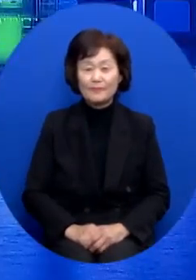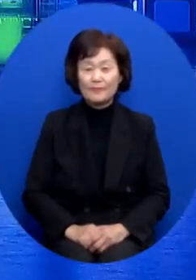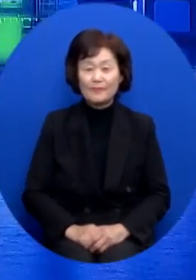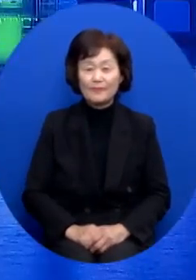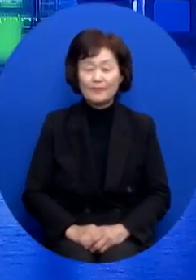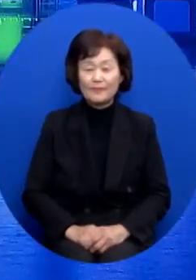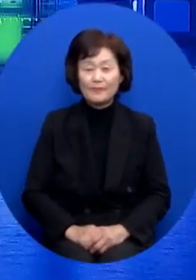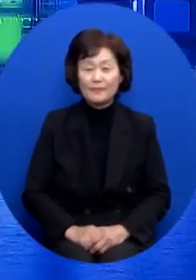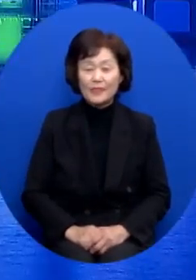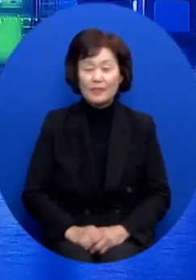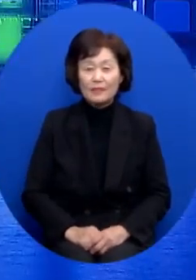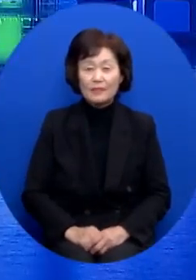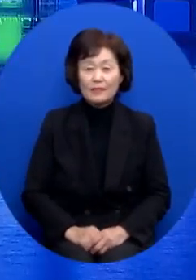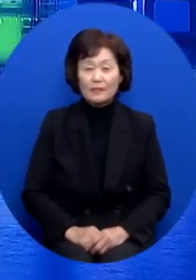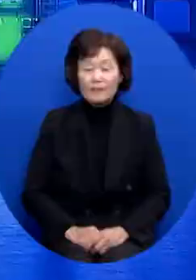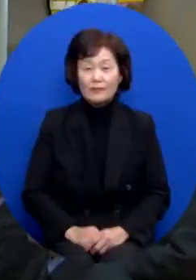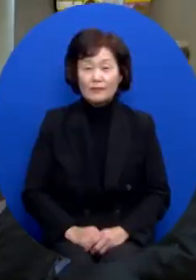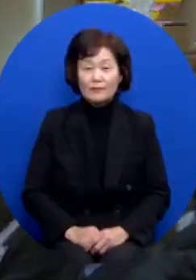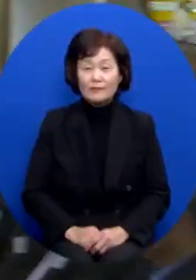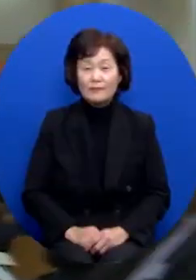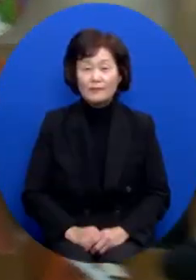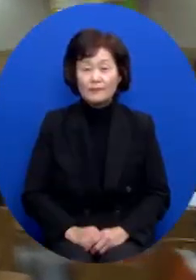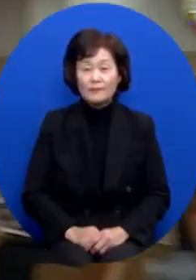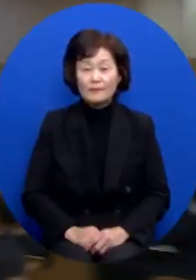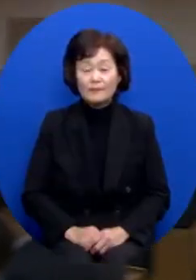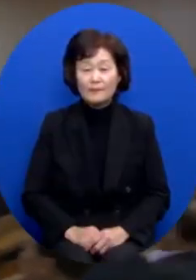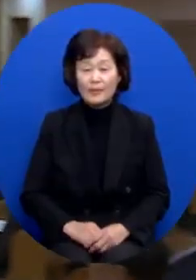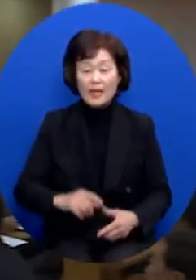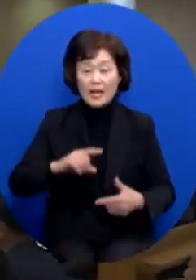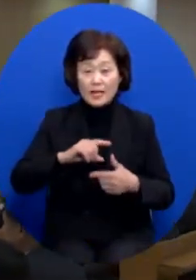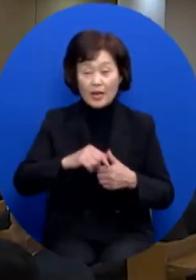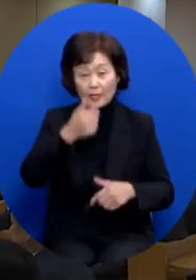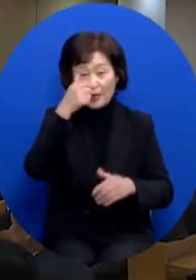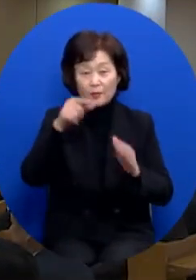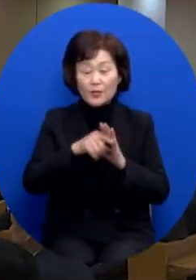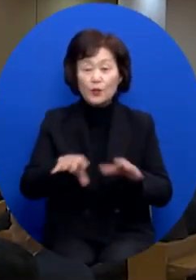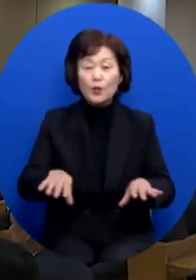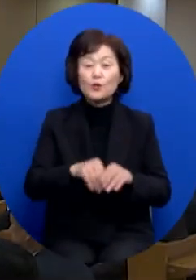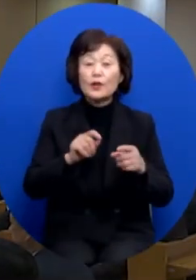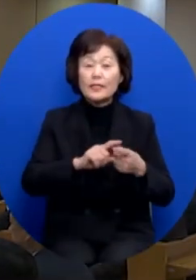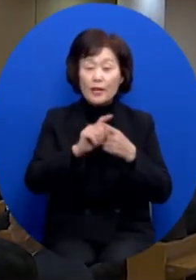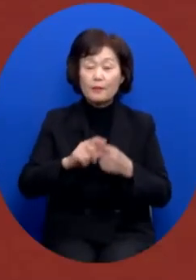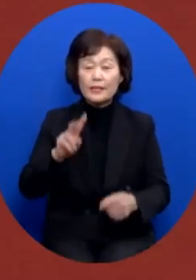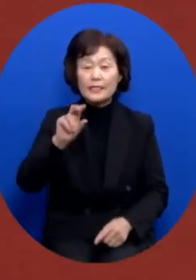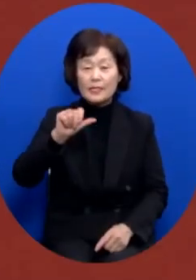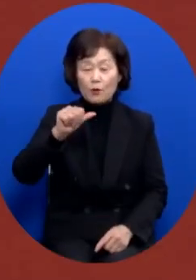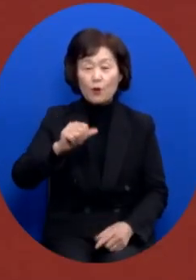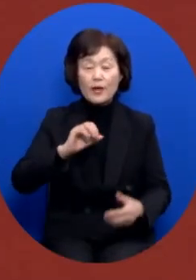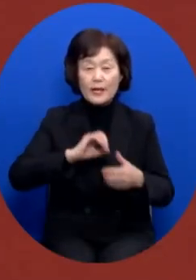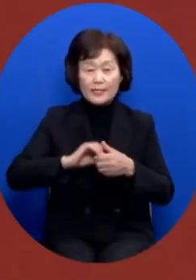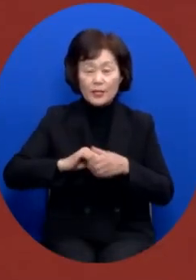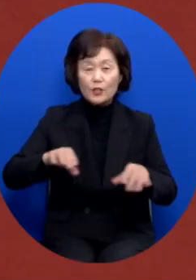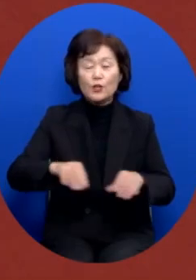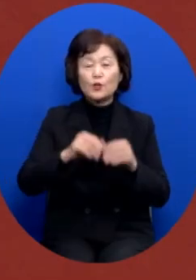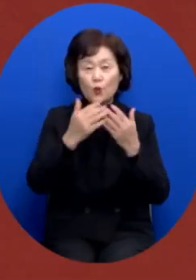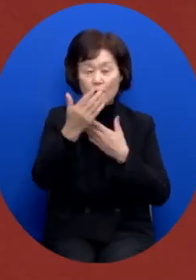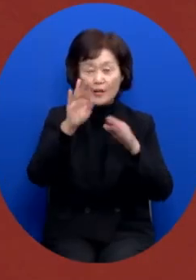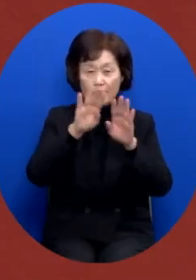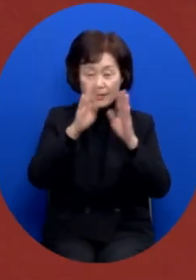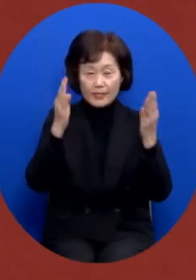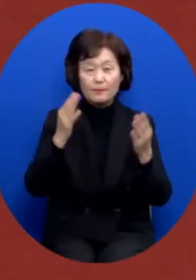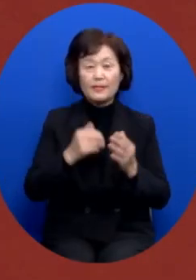다음은 불경 단신 뉴스입니다. 경남기독교 총연합회는 제25회 정기총회를 개최했습니다.